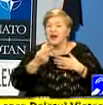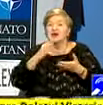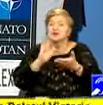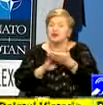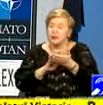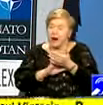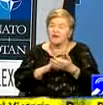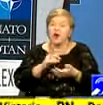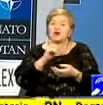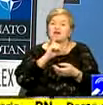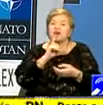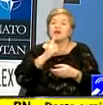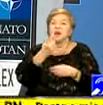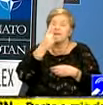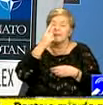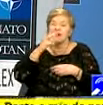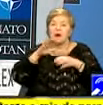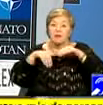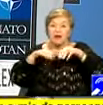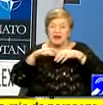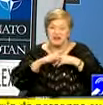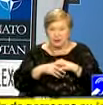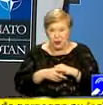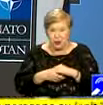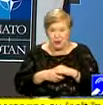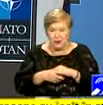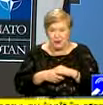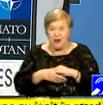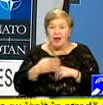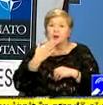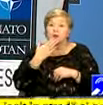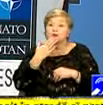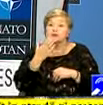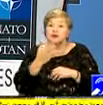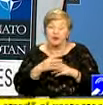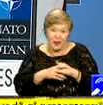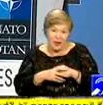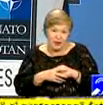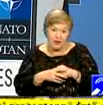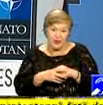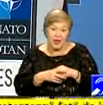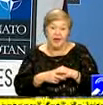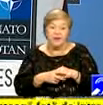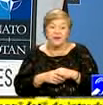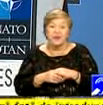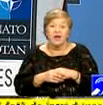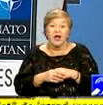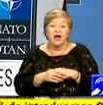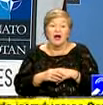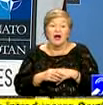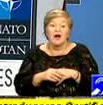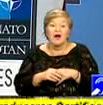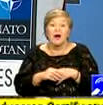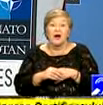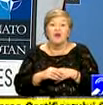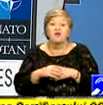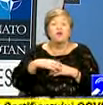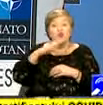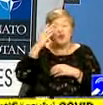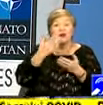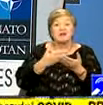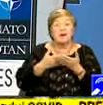numirea ca prim-ministru, vă rog. Mulțumesc, secretar general Jens, vă mulțumesc foarte mult